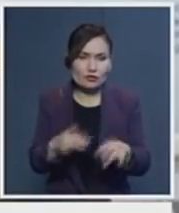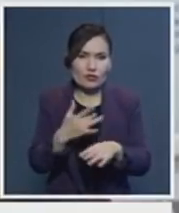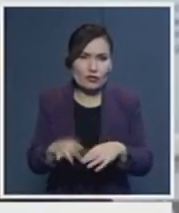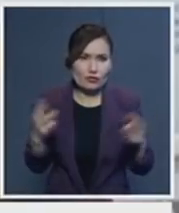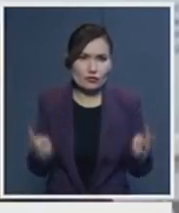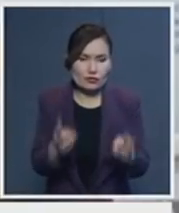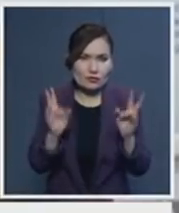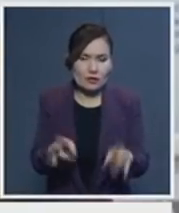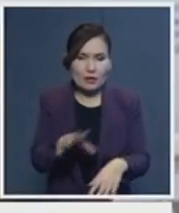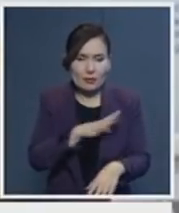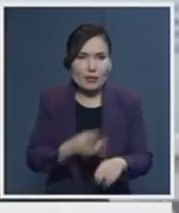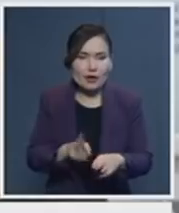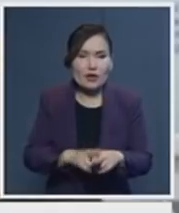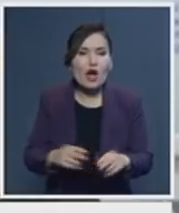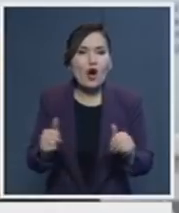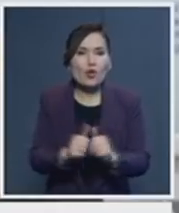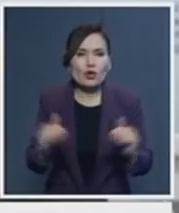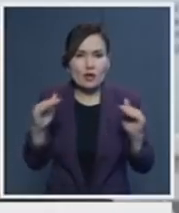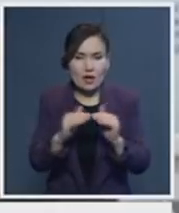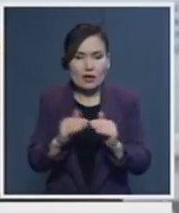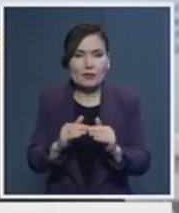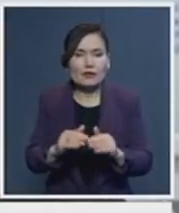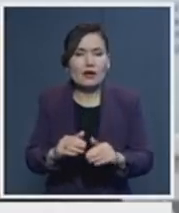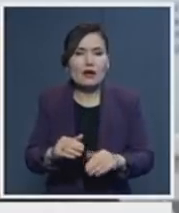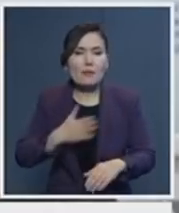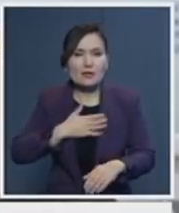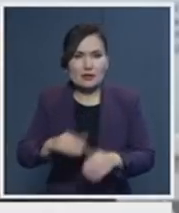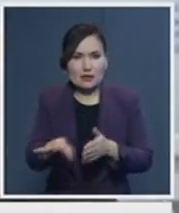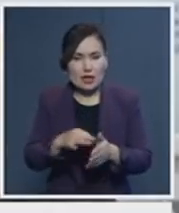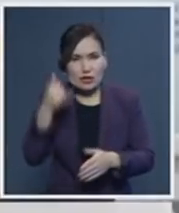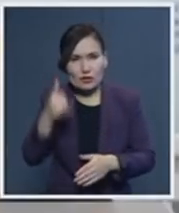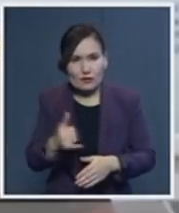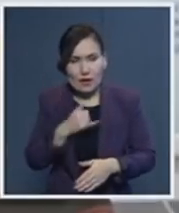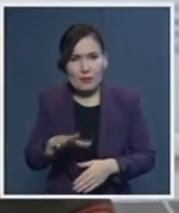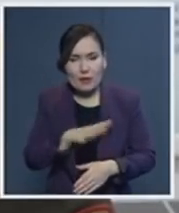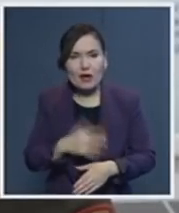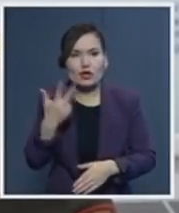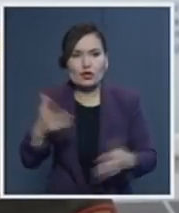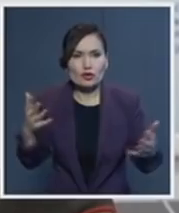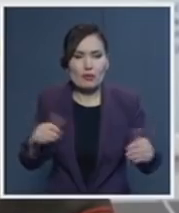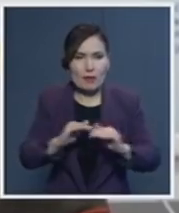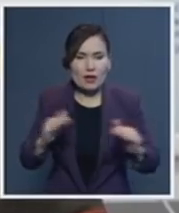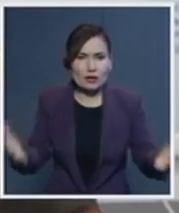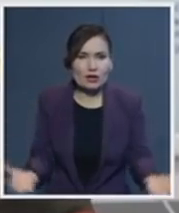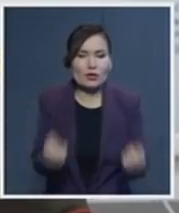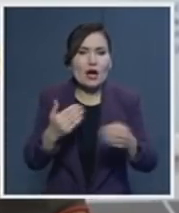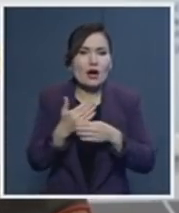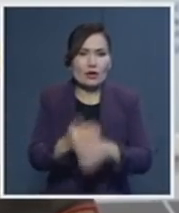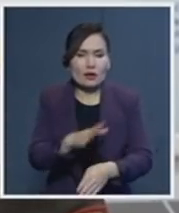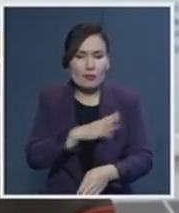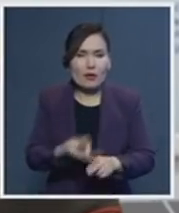көргесін, естігесін солар көмекке келіп, терезені сындырып, үш баланы терезе арқылы алып шыққан. Балдар